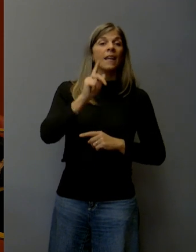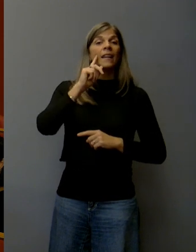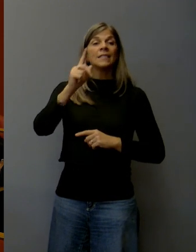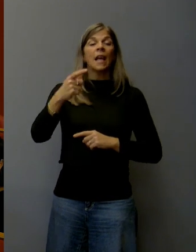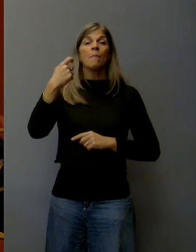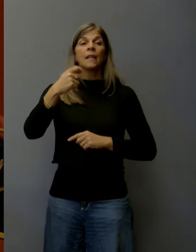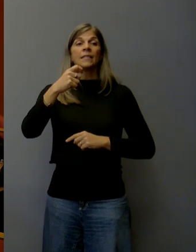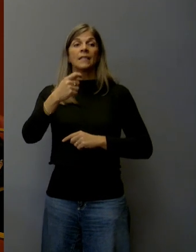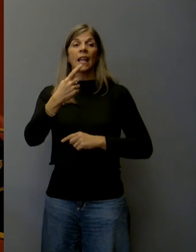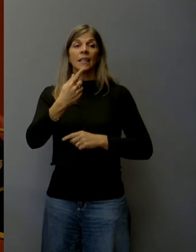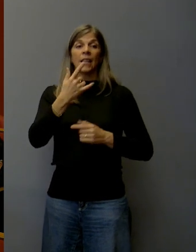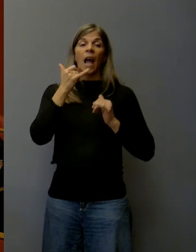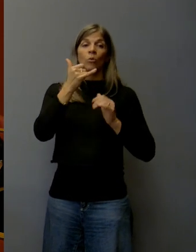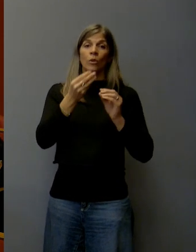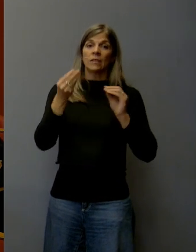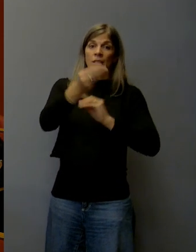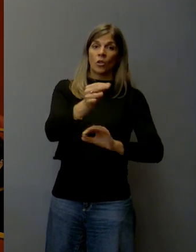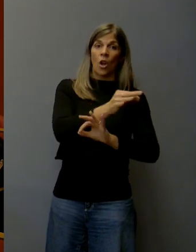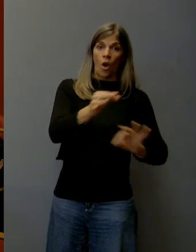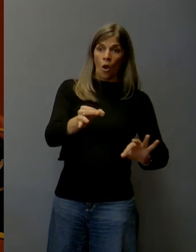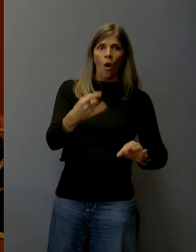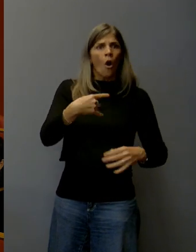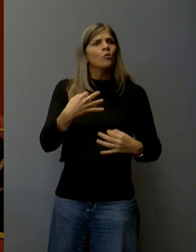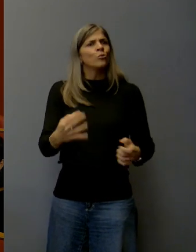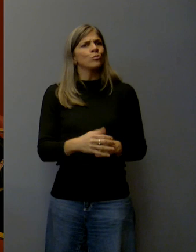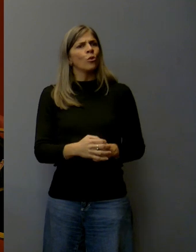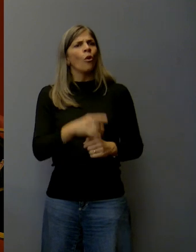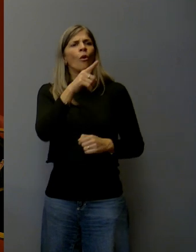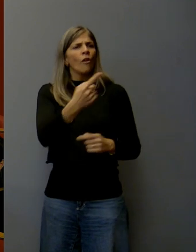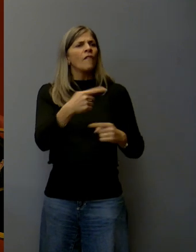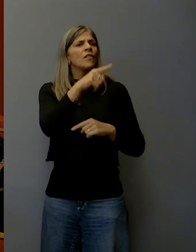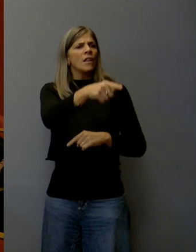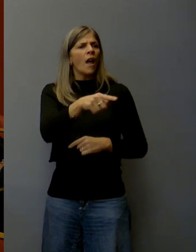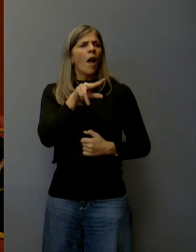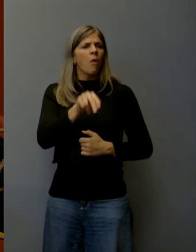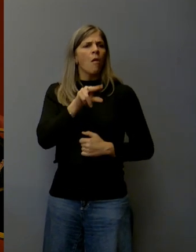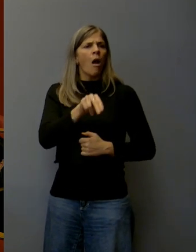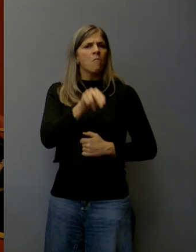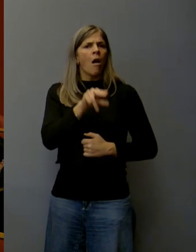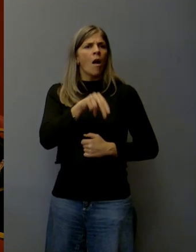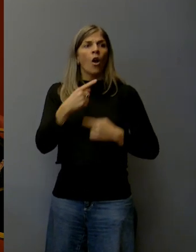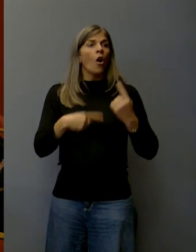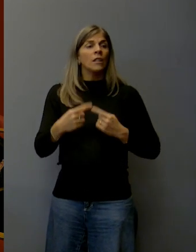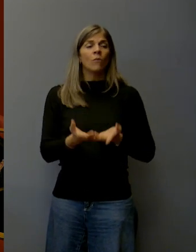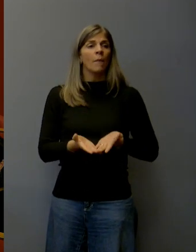consiglio Cosa giustissima Signor Sindaco lei si no Un secondo fa ha disatteso questo